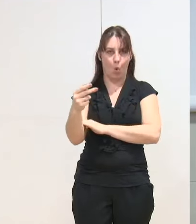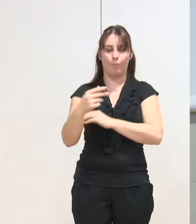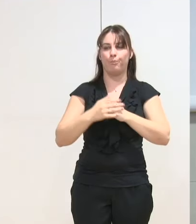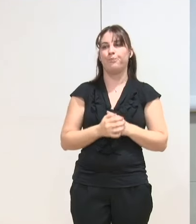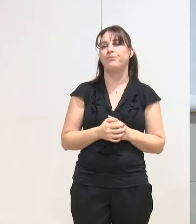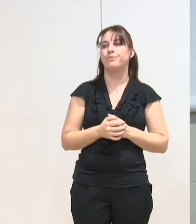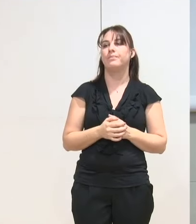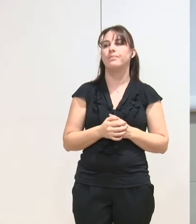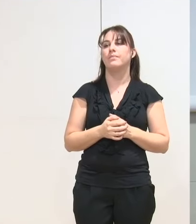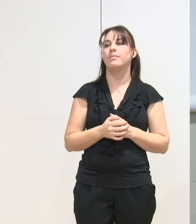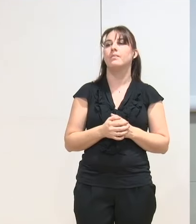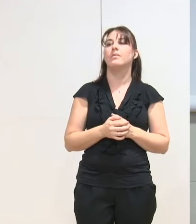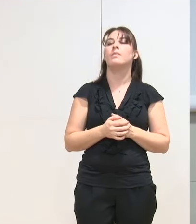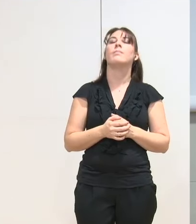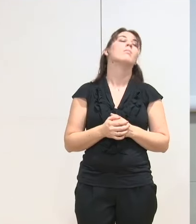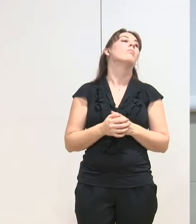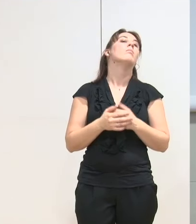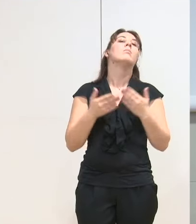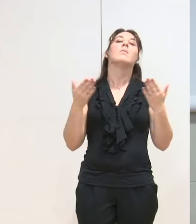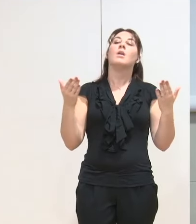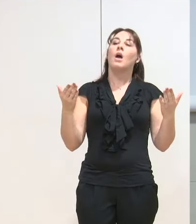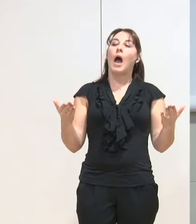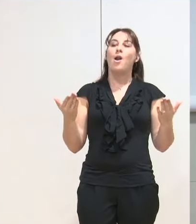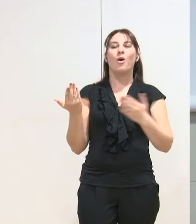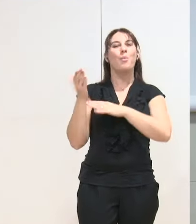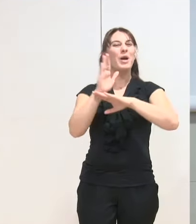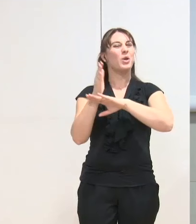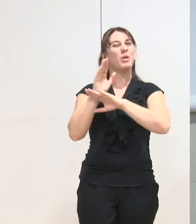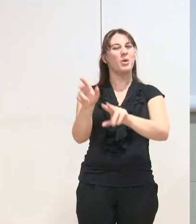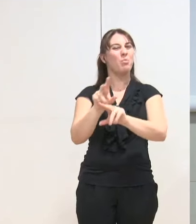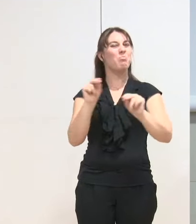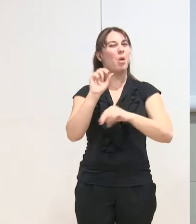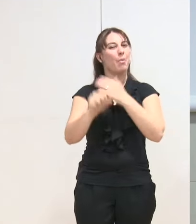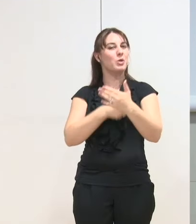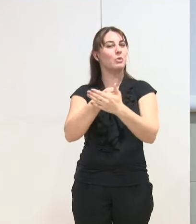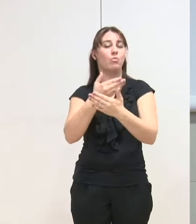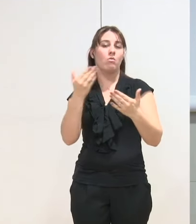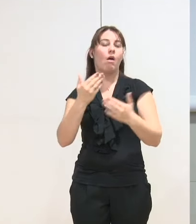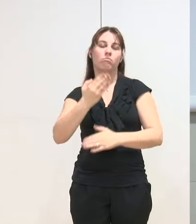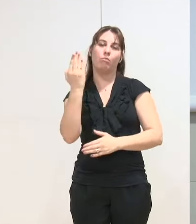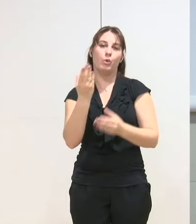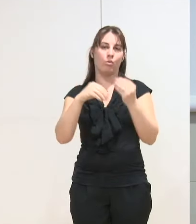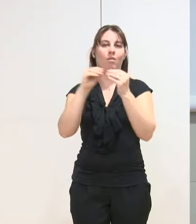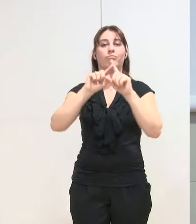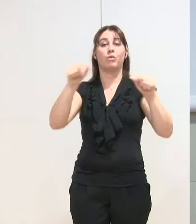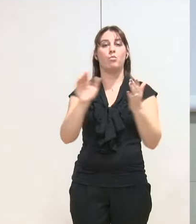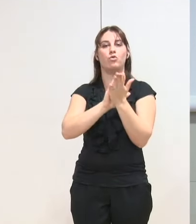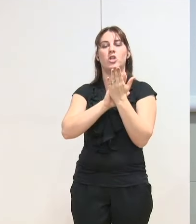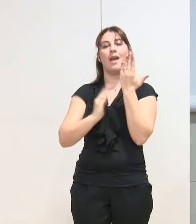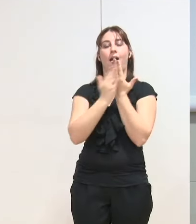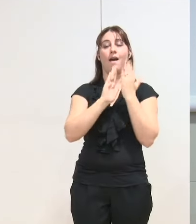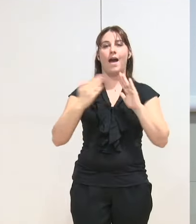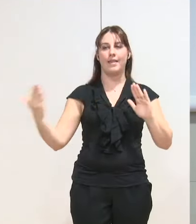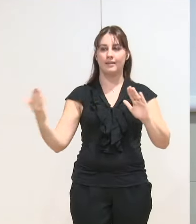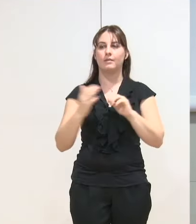€ il ne saurait y avoir de présentation correcte de comptees administratifs sans évoquer les budgets annexes vous